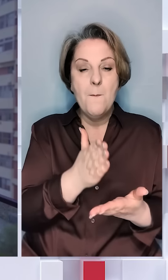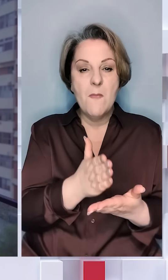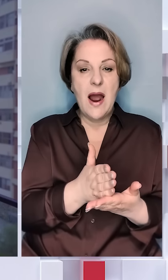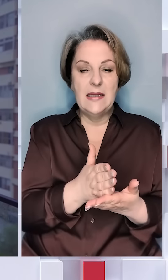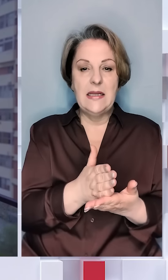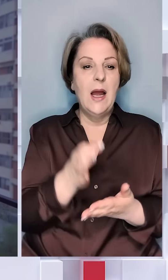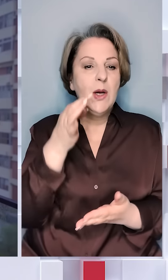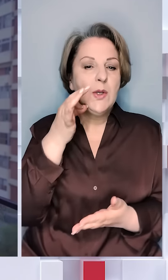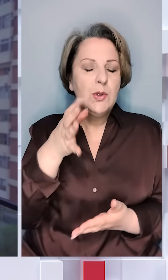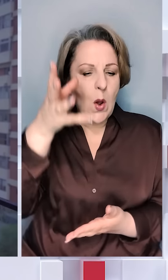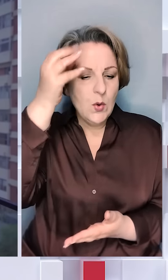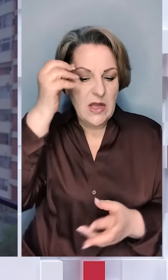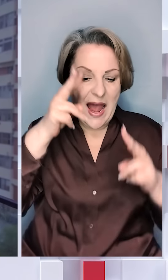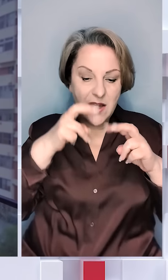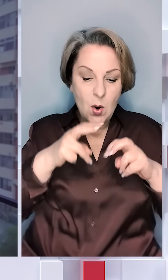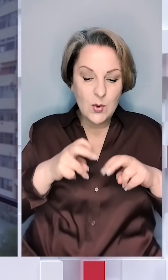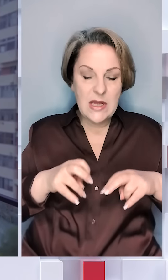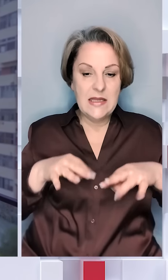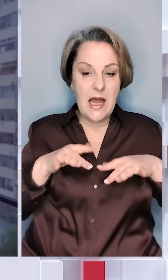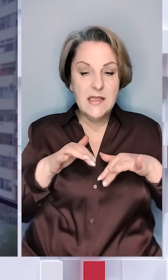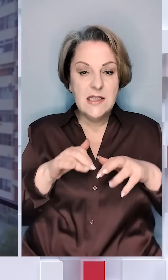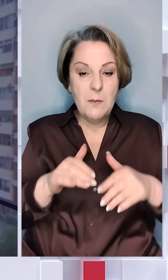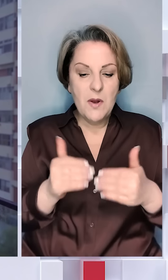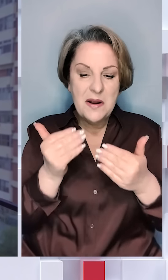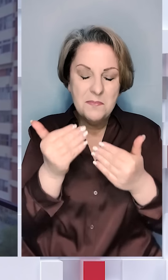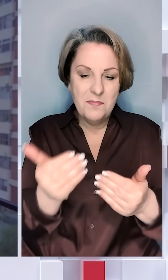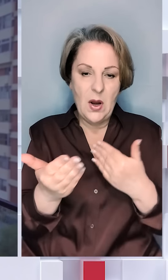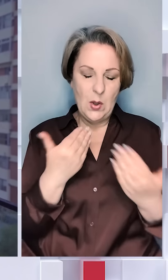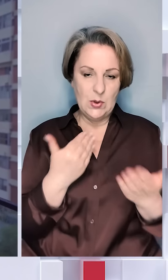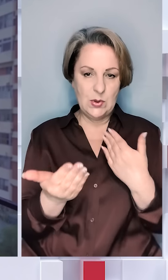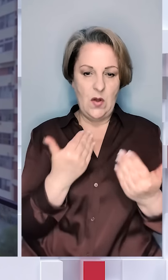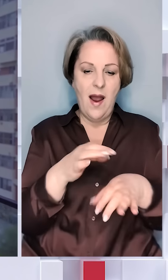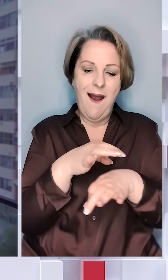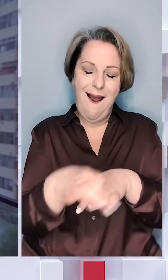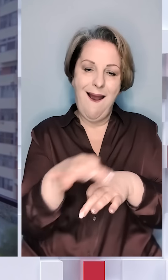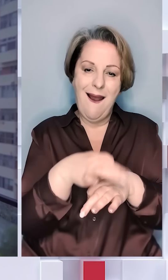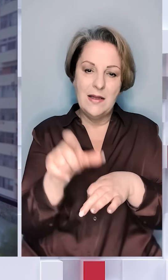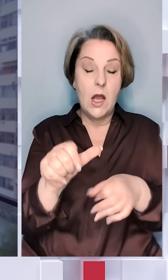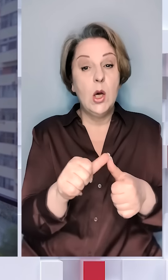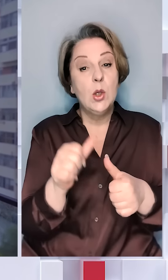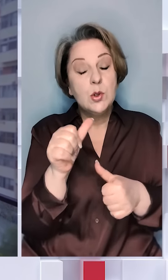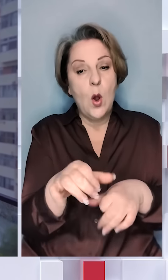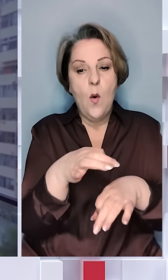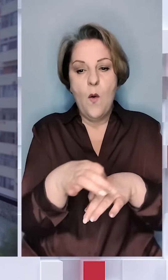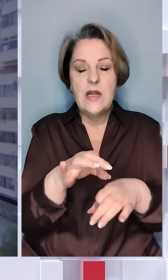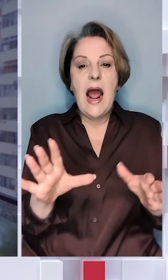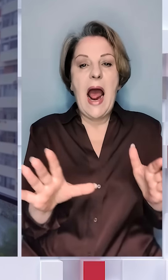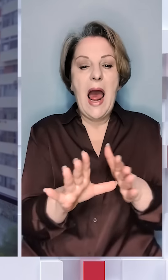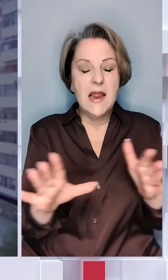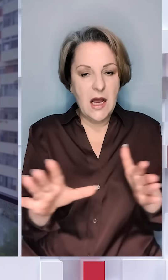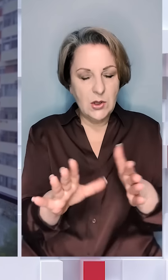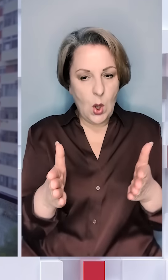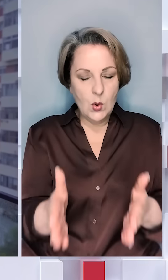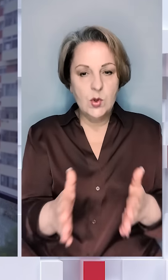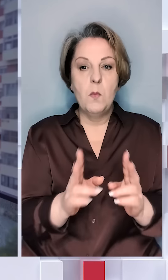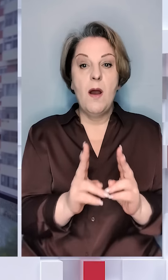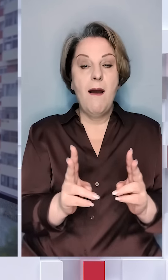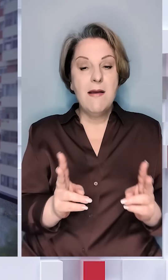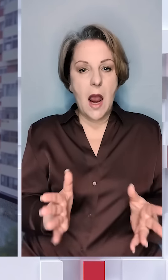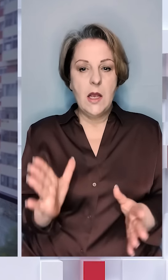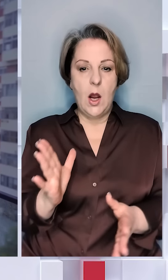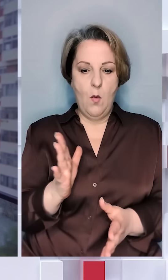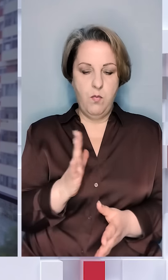має досвід саме розслідування справ, які стосувалися катувань, зокрема катувань електрострумом,